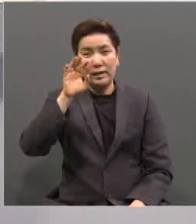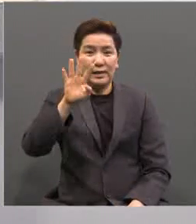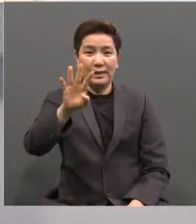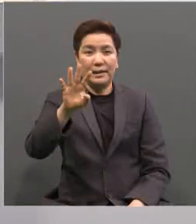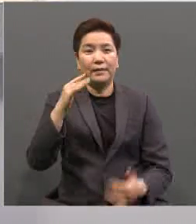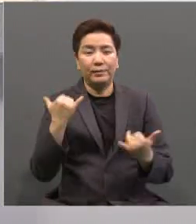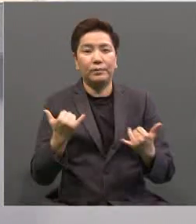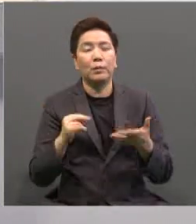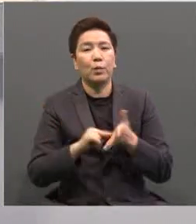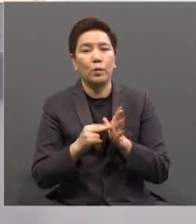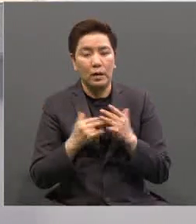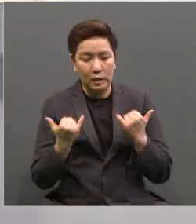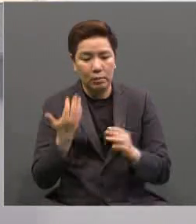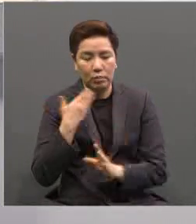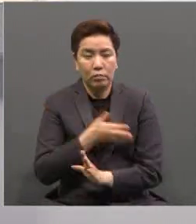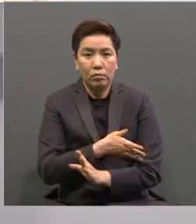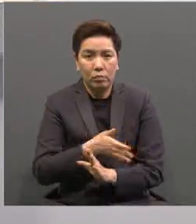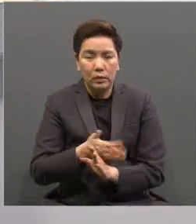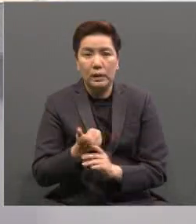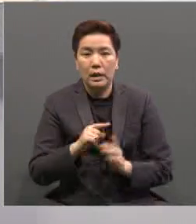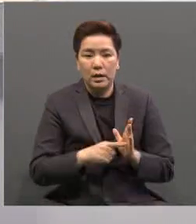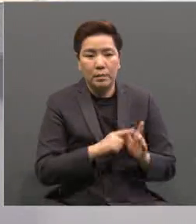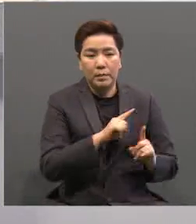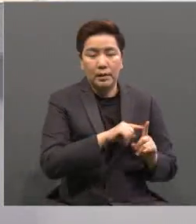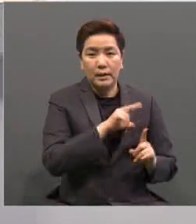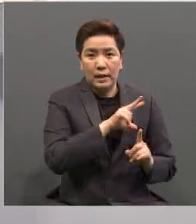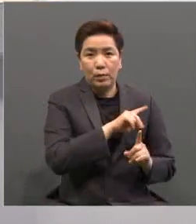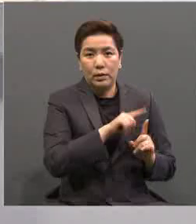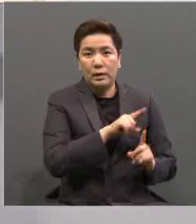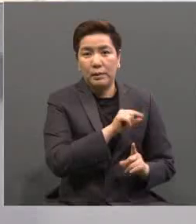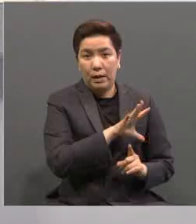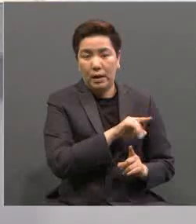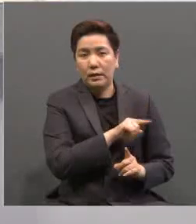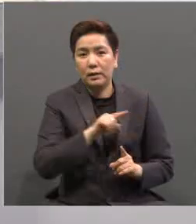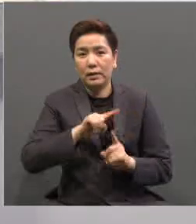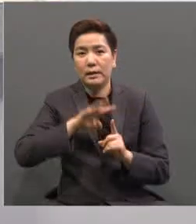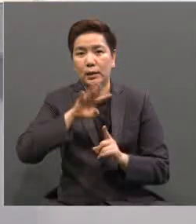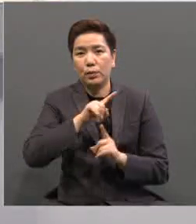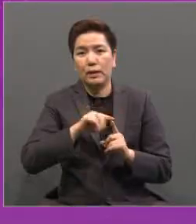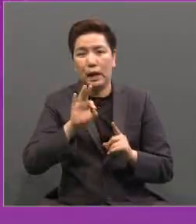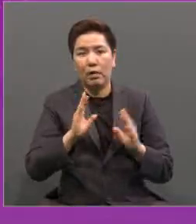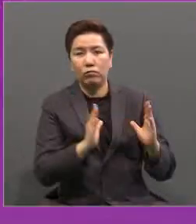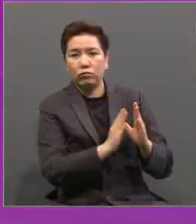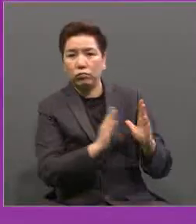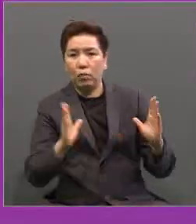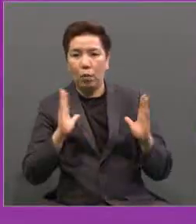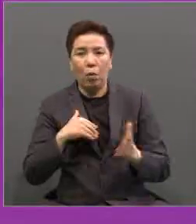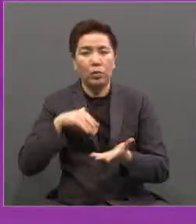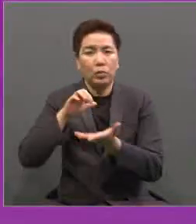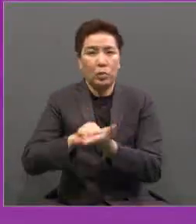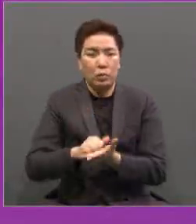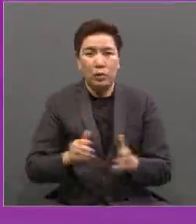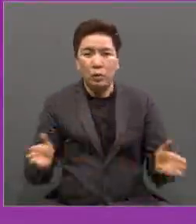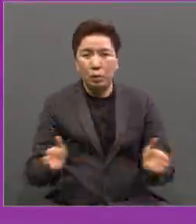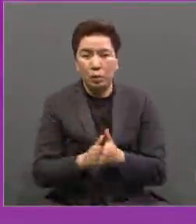ทีนี้ปรากฏว่าในช่วงที่ผ่านมาตั้งแต่วันที่ 25มีนาคมถึง 9เมษายนนี้แหละค่ะมียอดการลงทะเบียนทั้งสิ้นค่ะ